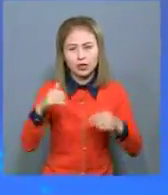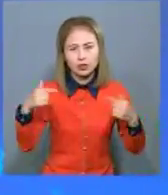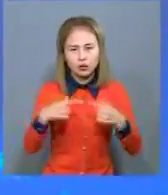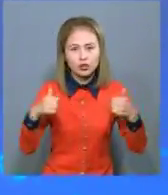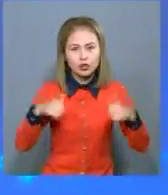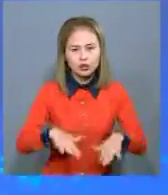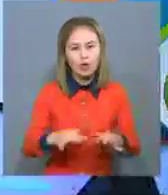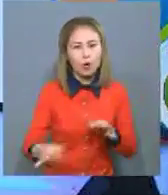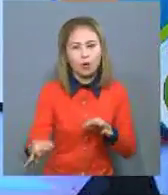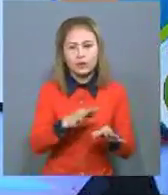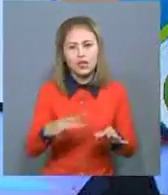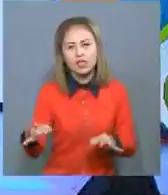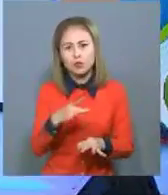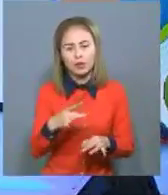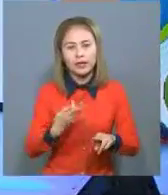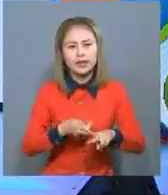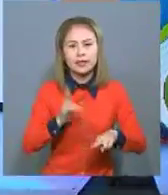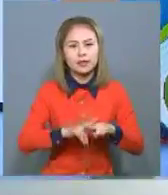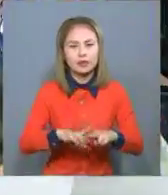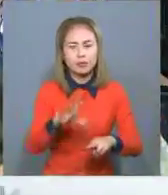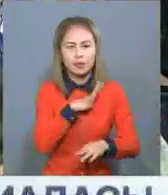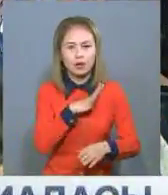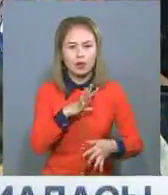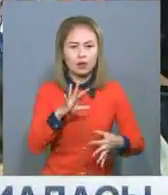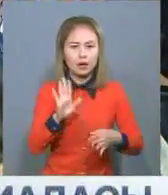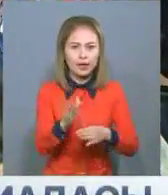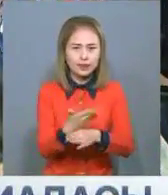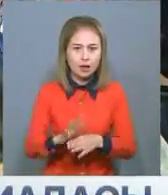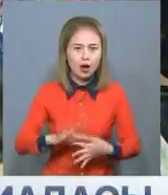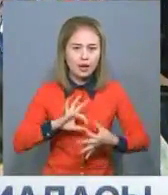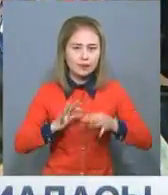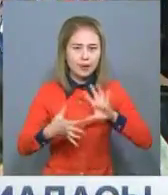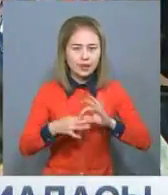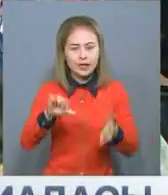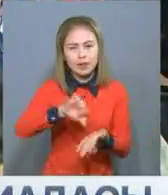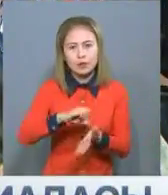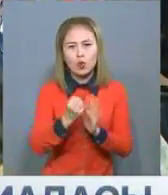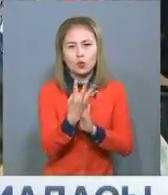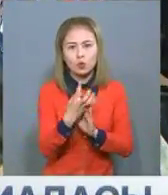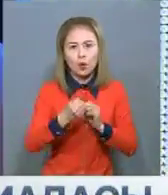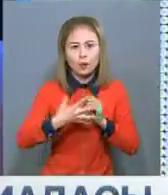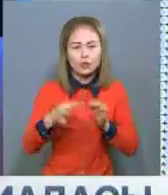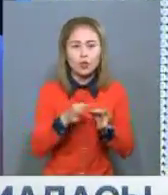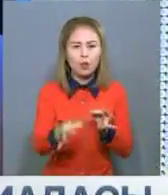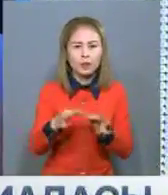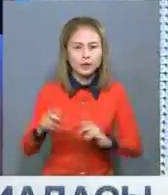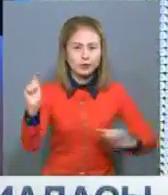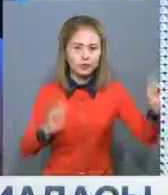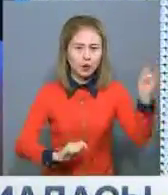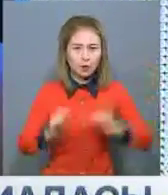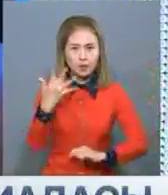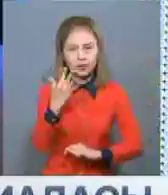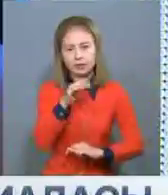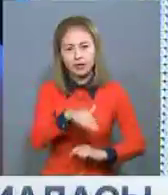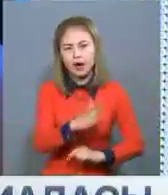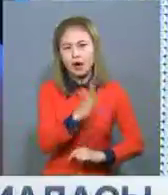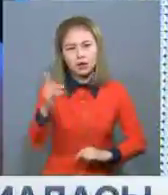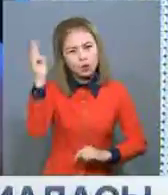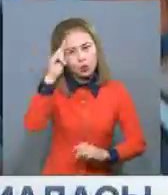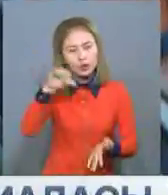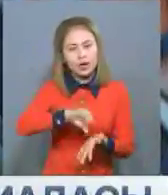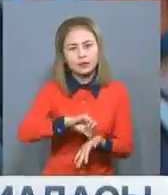Жарыс аудандық, облыстық және республикалық кезеңге бөлінген. Олимпиадаға еліміздің 14 облыстан 5000-нан астам оқушы